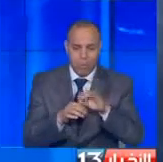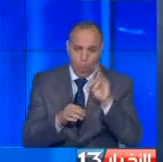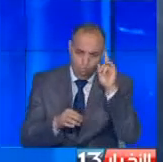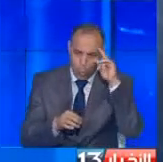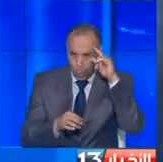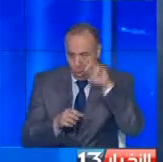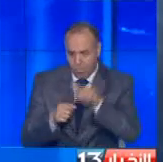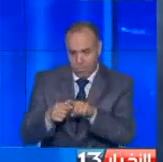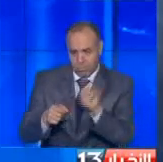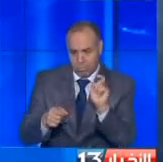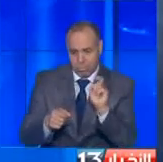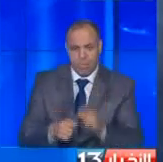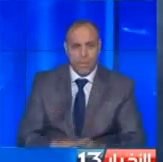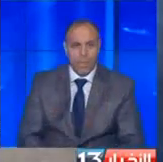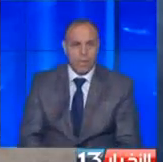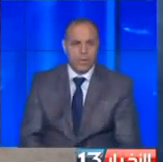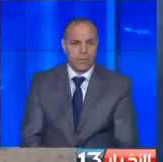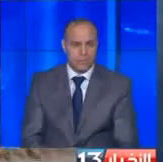حول الانفصال.